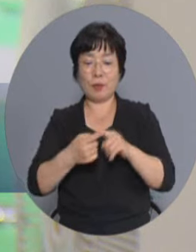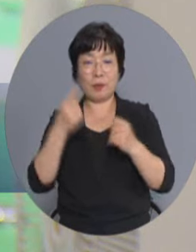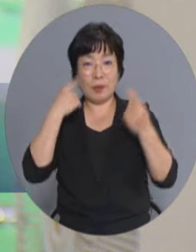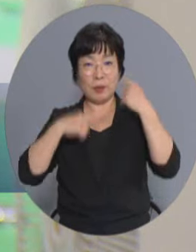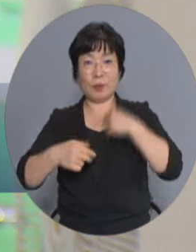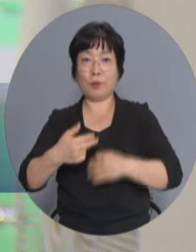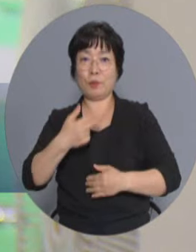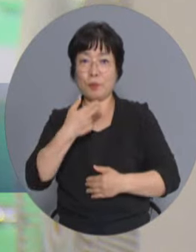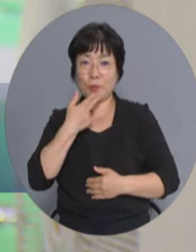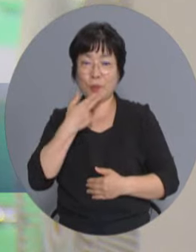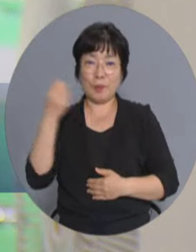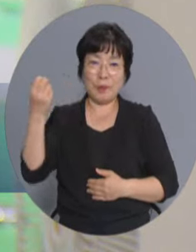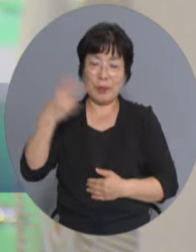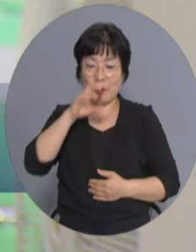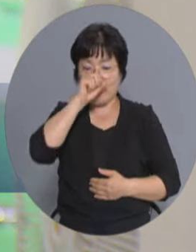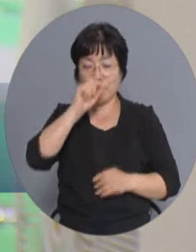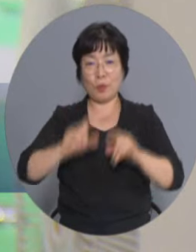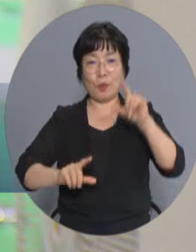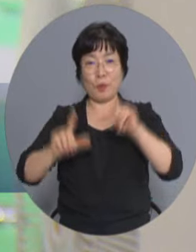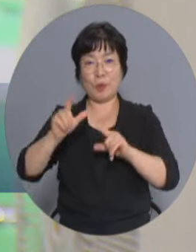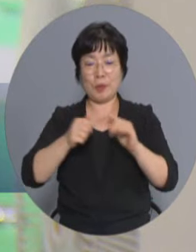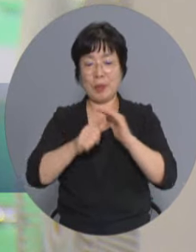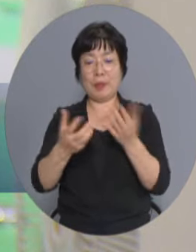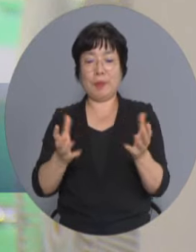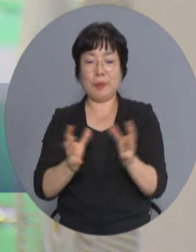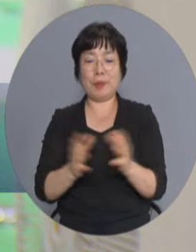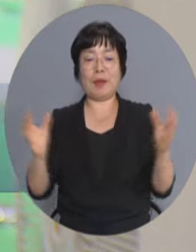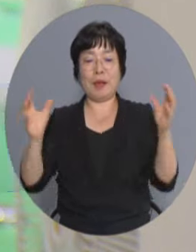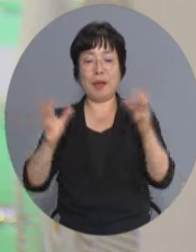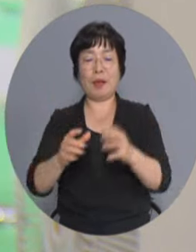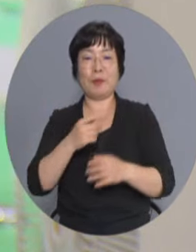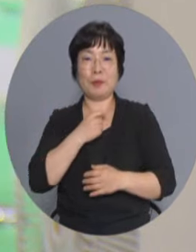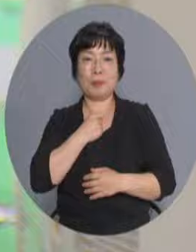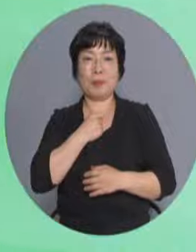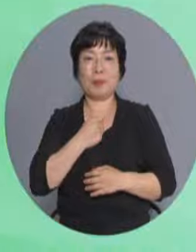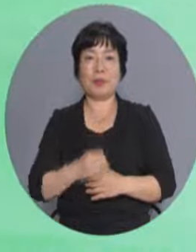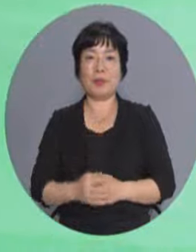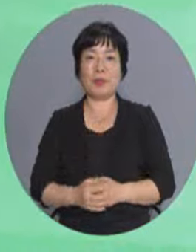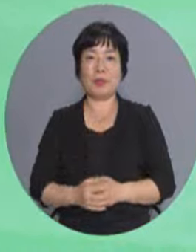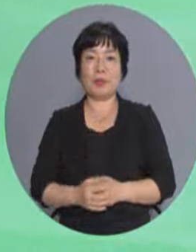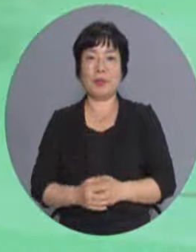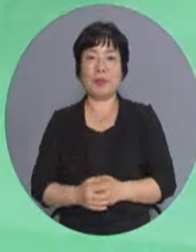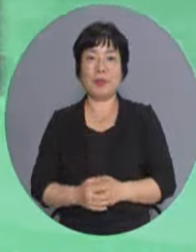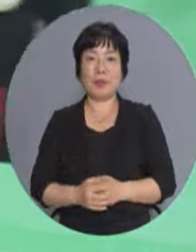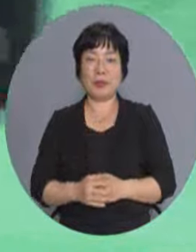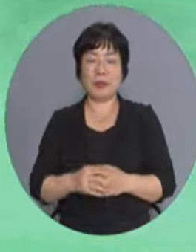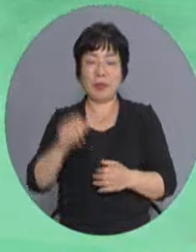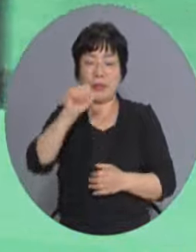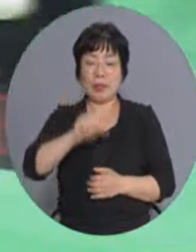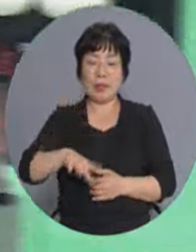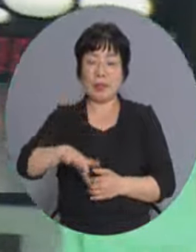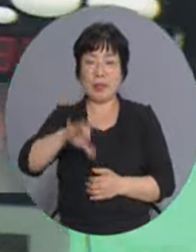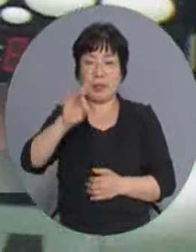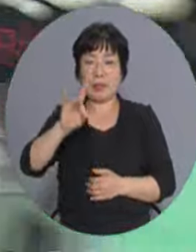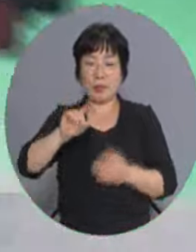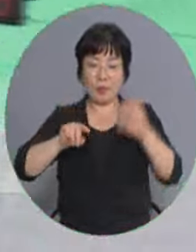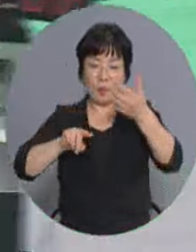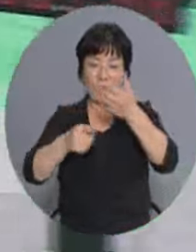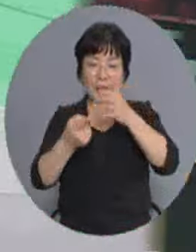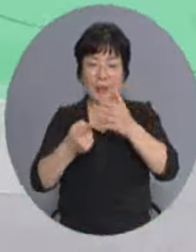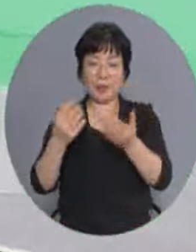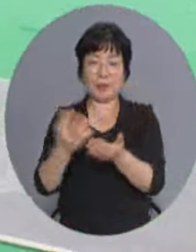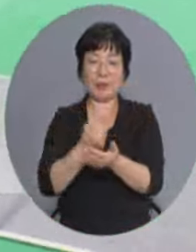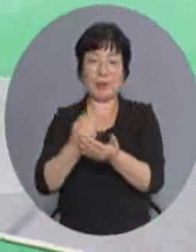좋겠고 다시 좋은 모습으로 대표팀 다 같이 다시 돌아왔으면 좋겠어요. 아시아 최초로 펜싱 그랜드슬램을